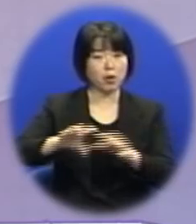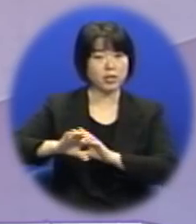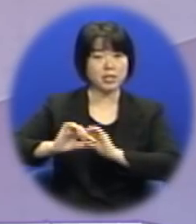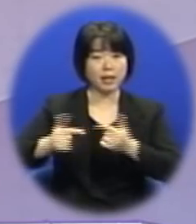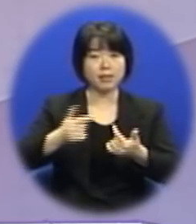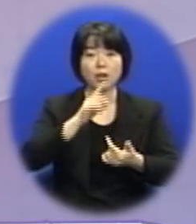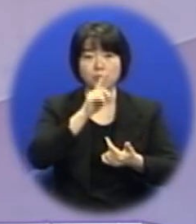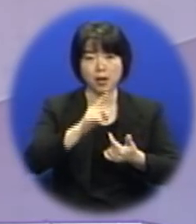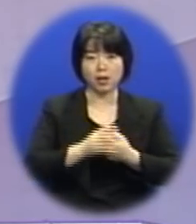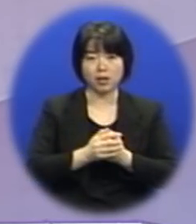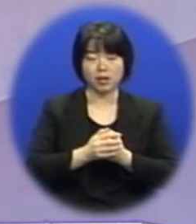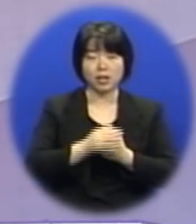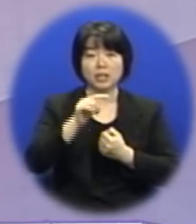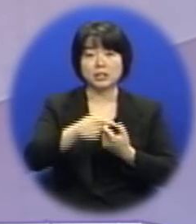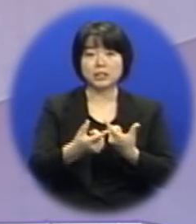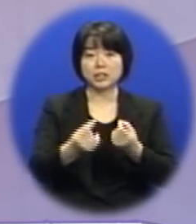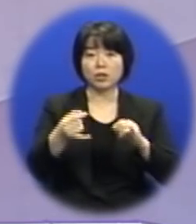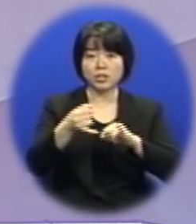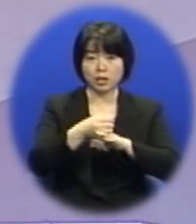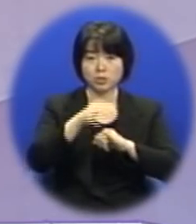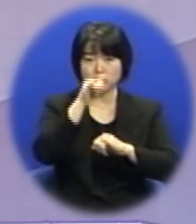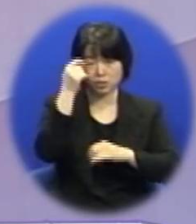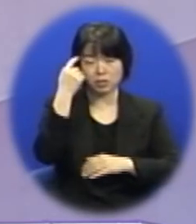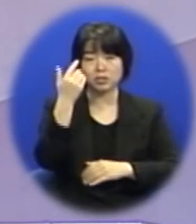것이라고 그렇게 약속하시지 않았습니까?